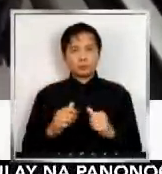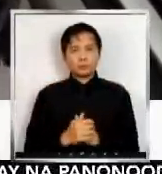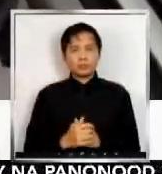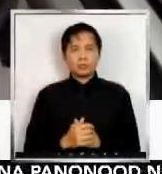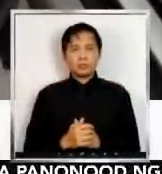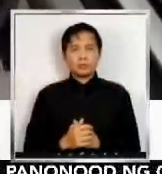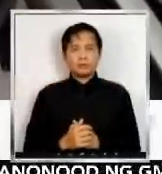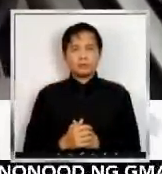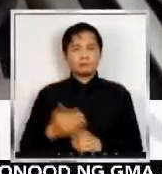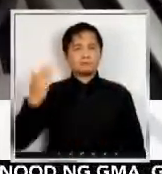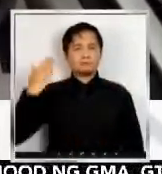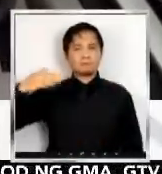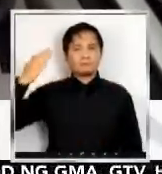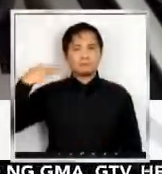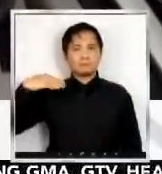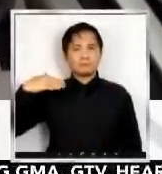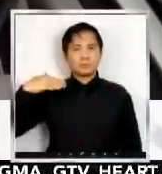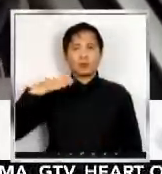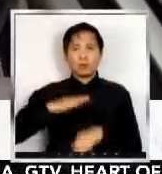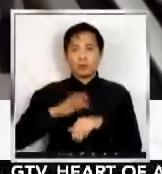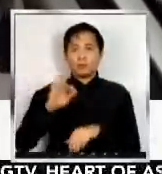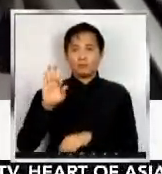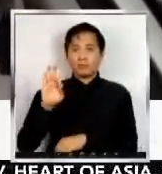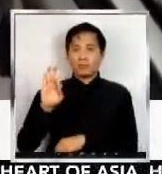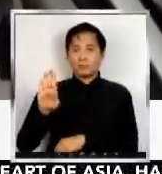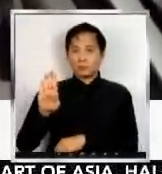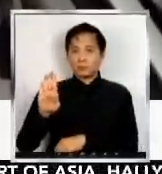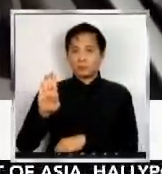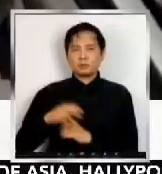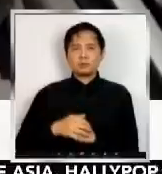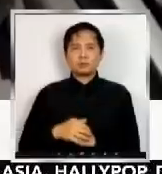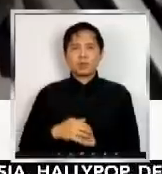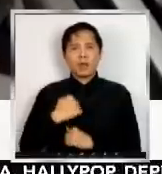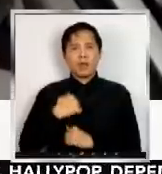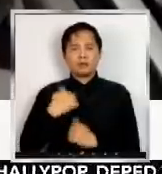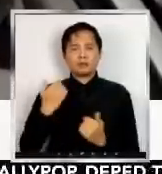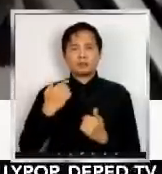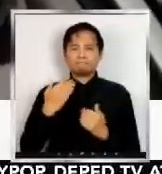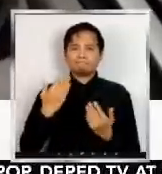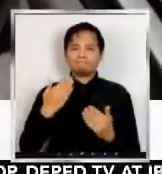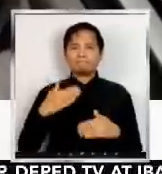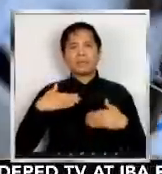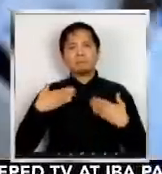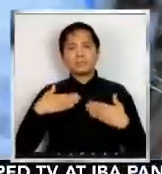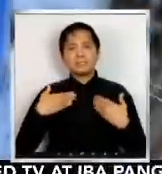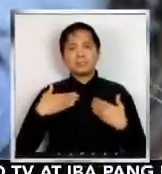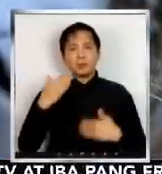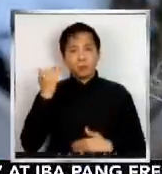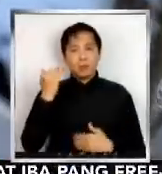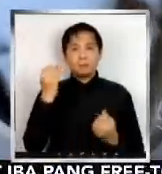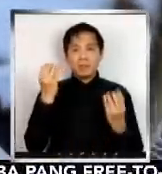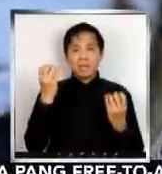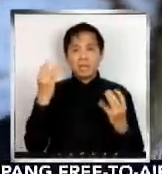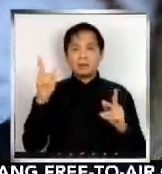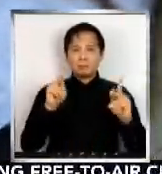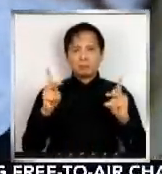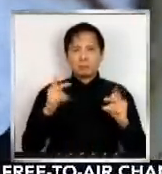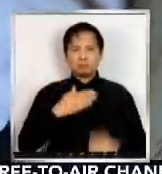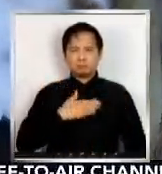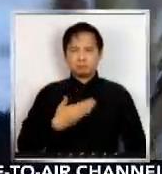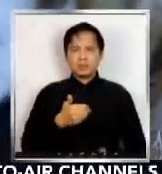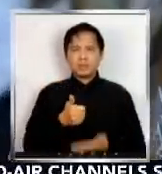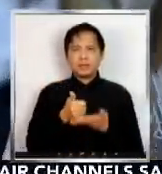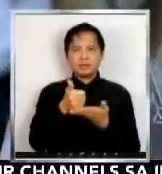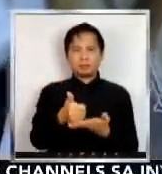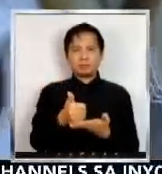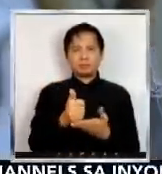When I posted that, yung sa Facebook, no? Natuwa rin ako kasi maraming gustong tumulong. Naghanda naman daw ang mga ospital